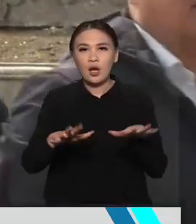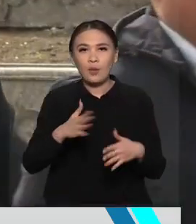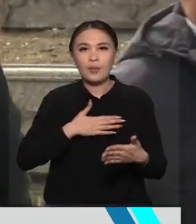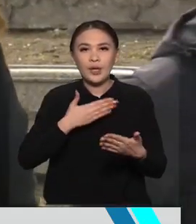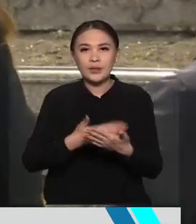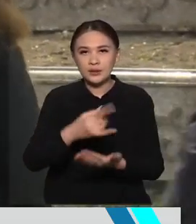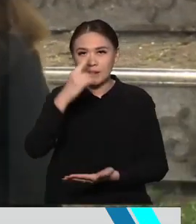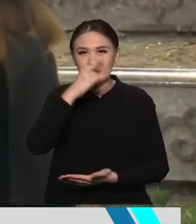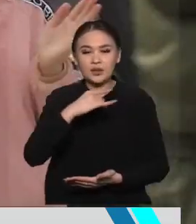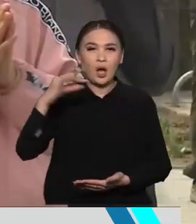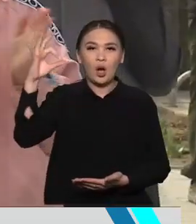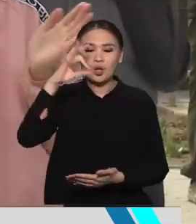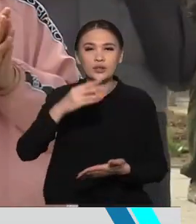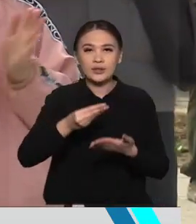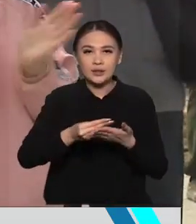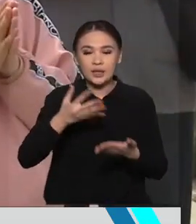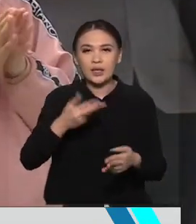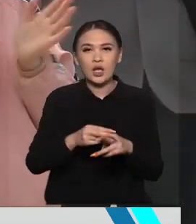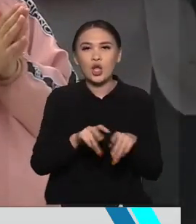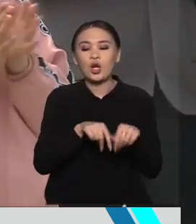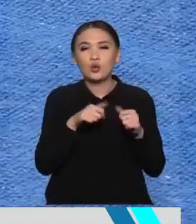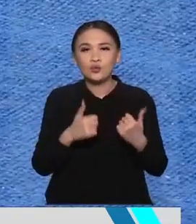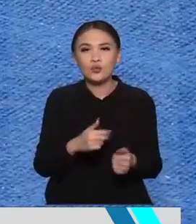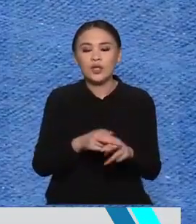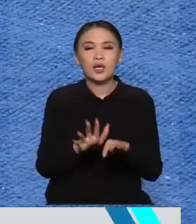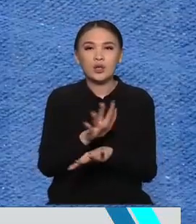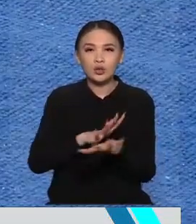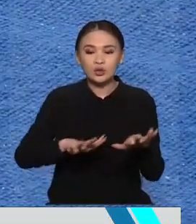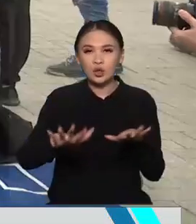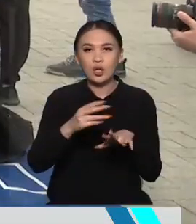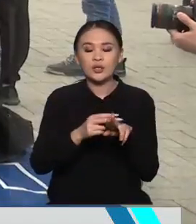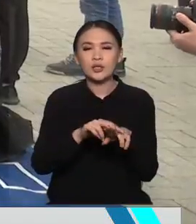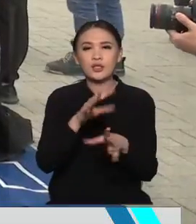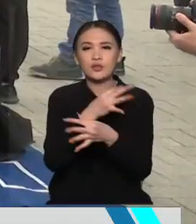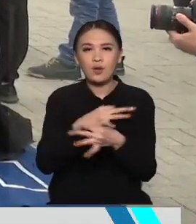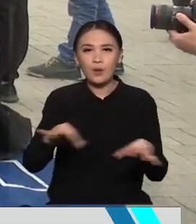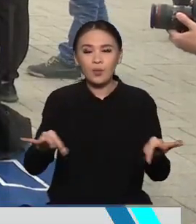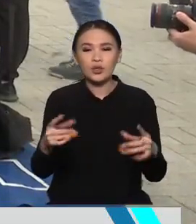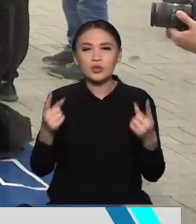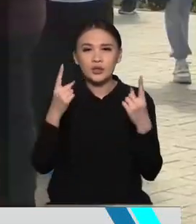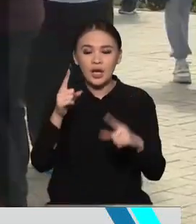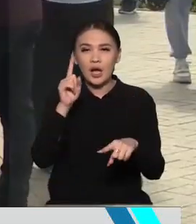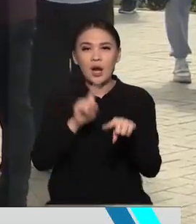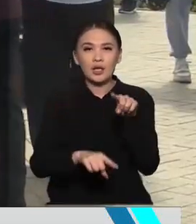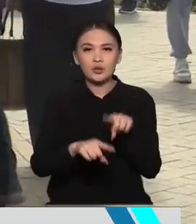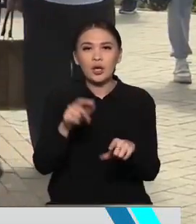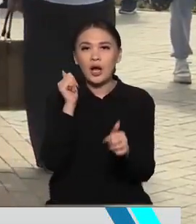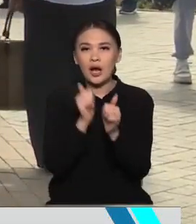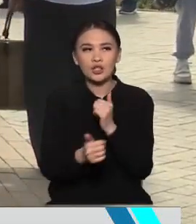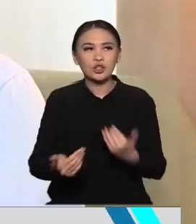казахской культуре и ее ценностям – это знак любви к своей родине, стране свободной, единой и родной для каждого